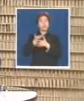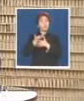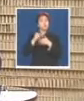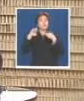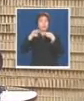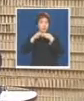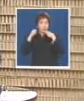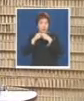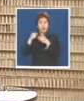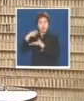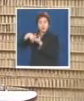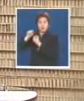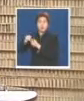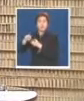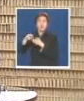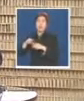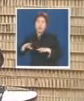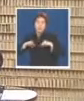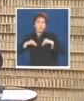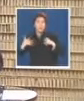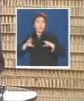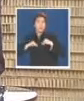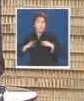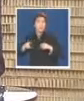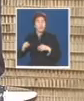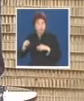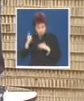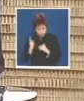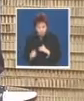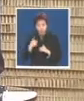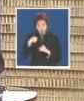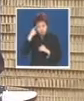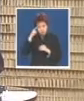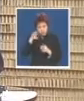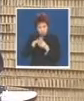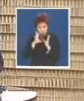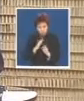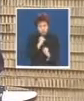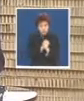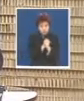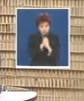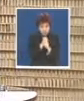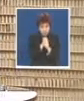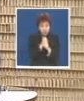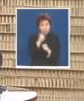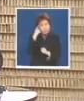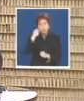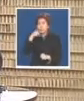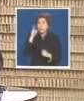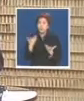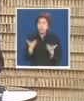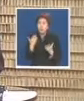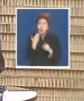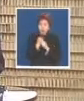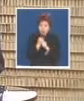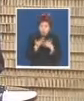กิดขึ้นก็คือธุรกิจเขาก็จะรับไม่ไหวนะครับแล้วก็ที่สำคัญก็คือว่าในที่สุดพี่น้องผู้ใช้แรงงานไม่ได้ประโยชน์ครับเพราะว่าถ้าเป็นเ